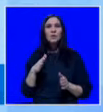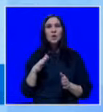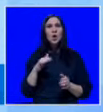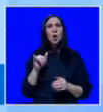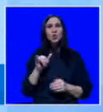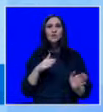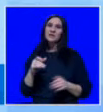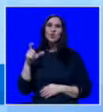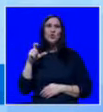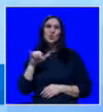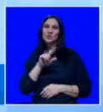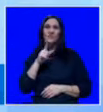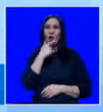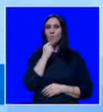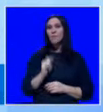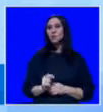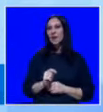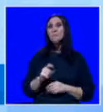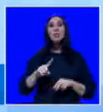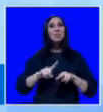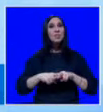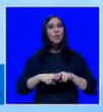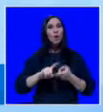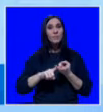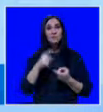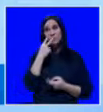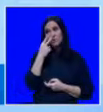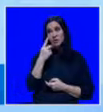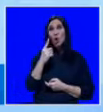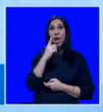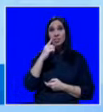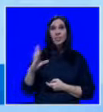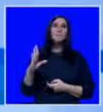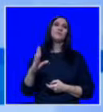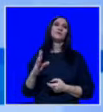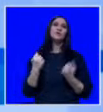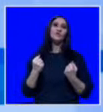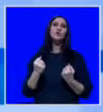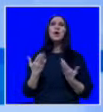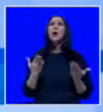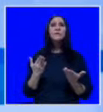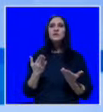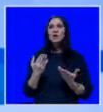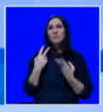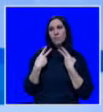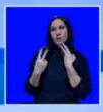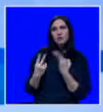не го познавам. Николай Копринков съм виждал също веднъж в живота си. Какви са впечатленията ви